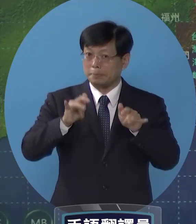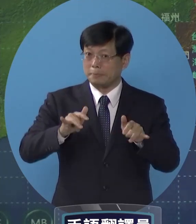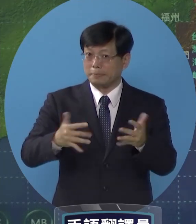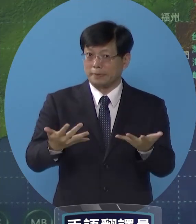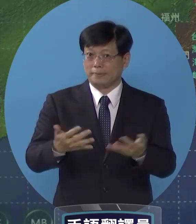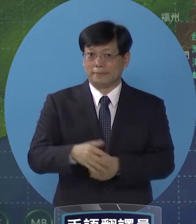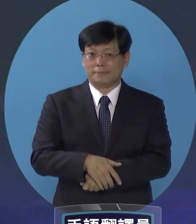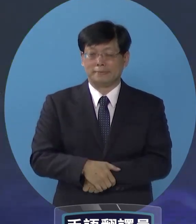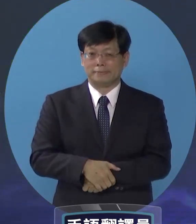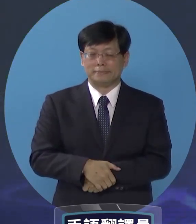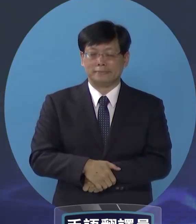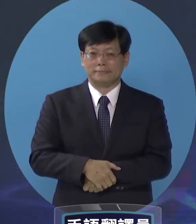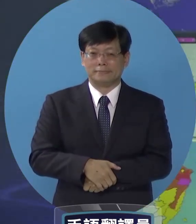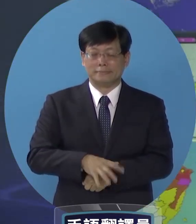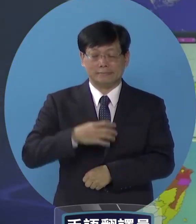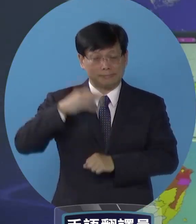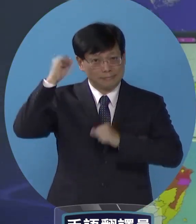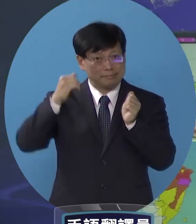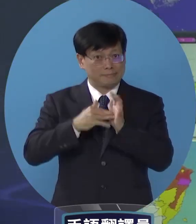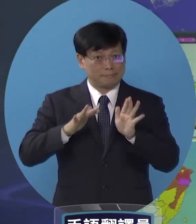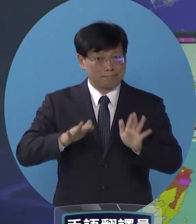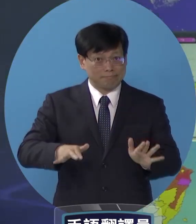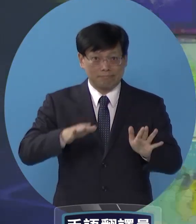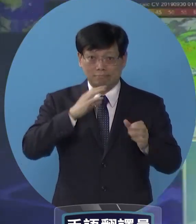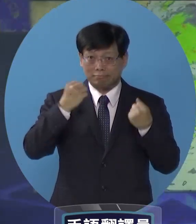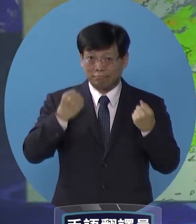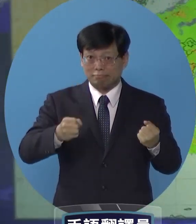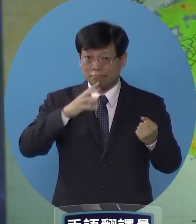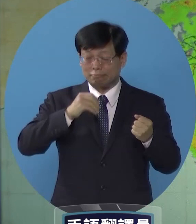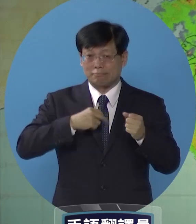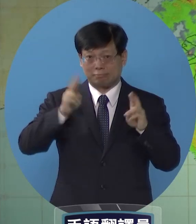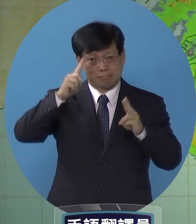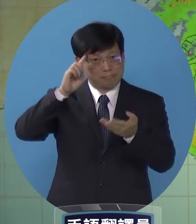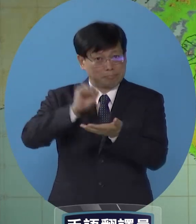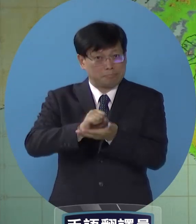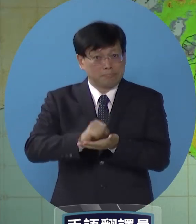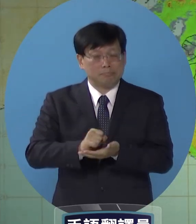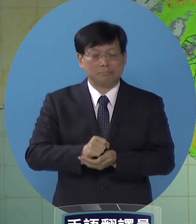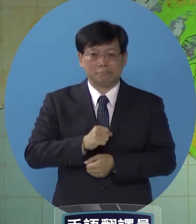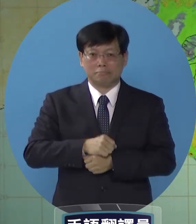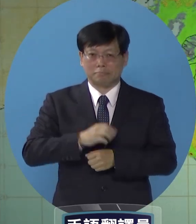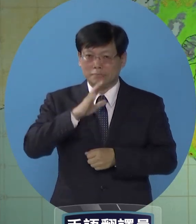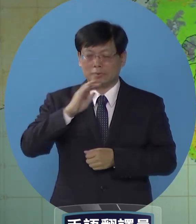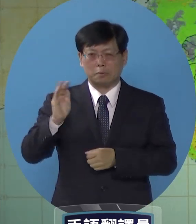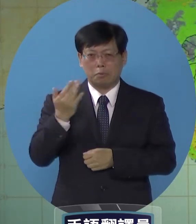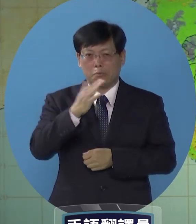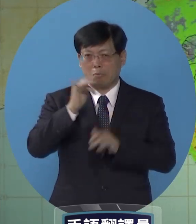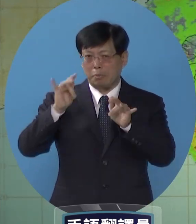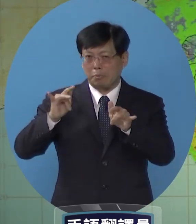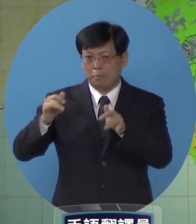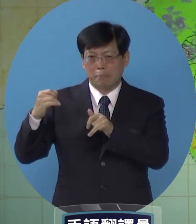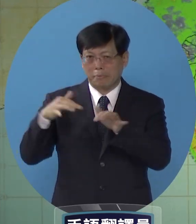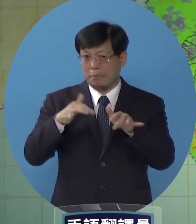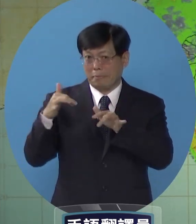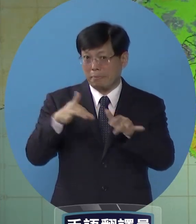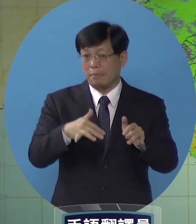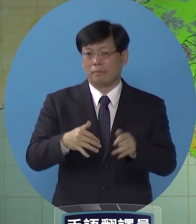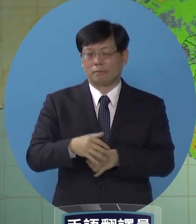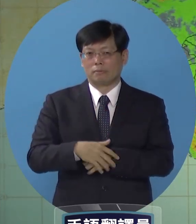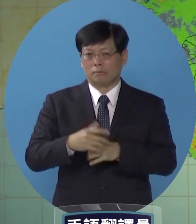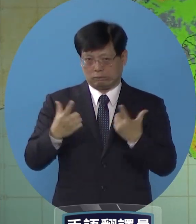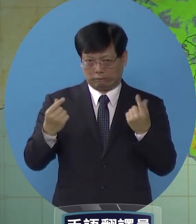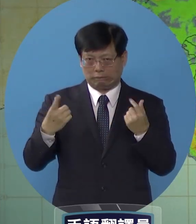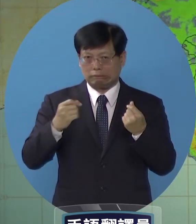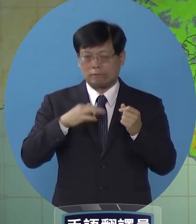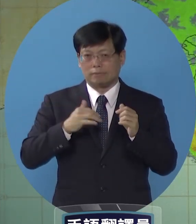分，清晨到现在，从雷达回波可以看到，台风的雨带一阵一阵的移进来台湾的陆地，就造成一波